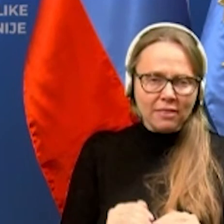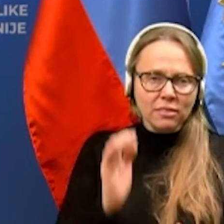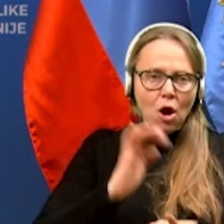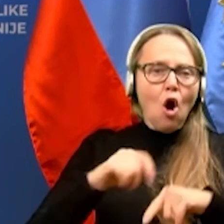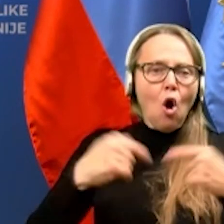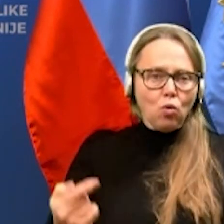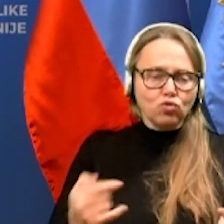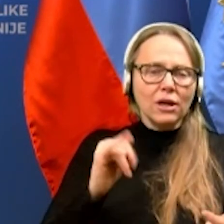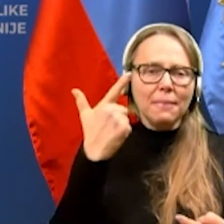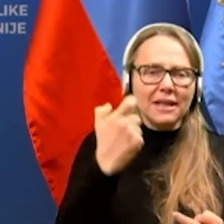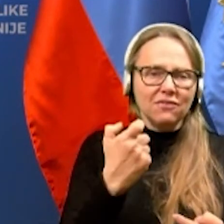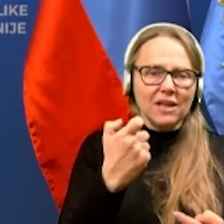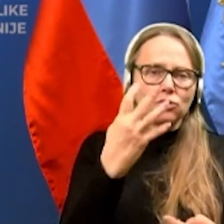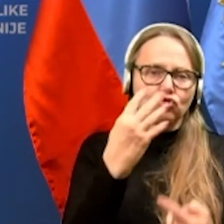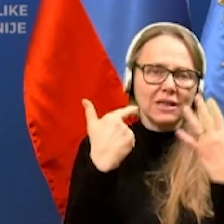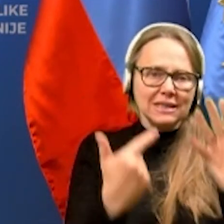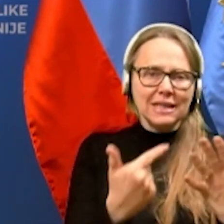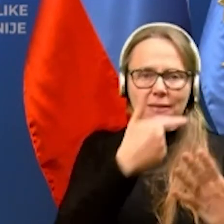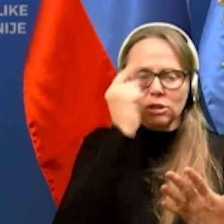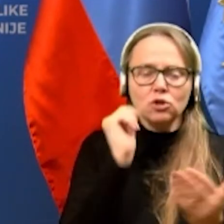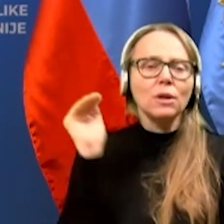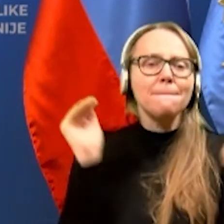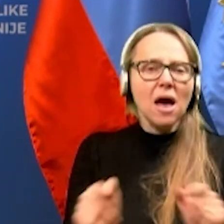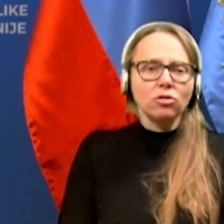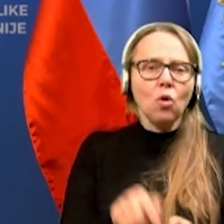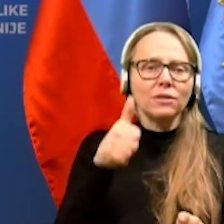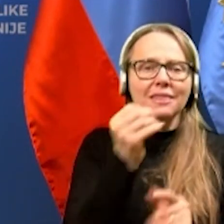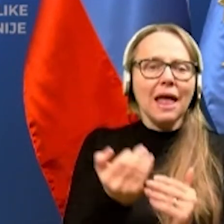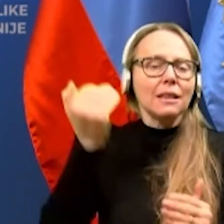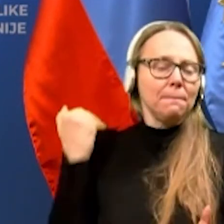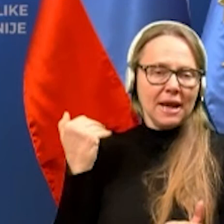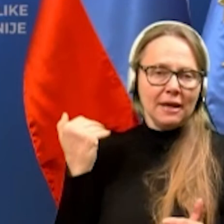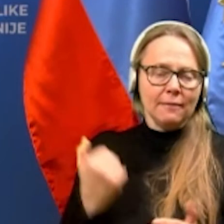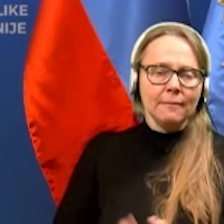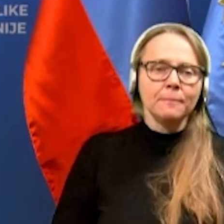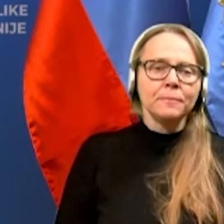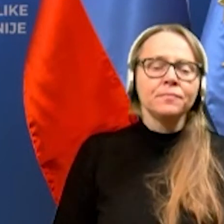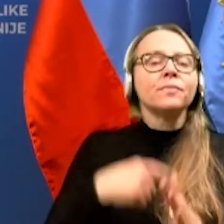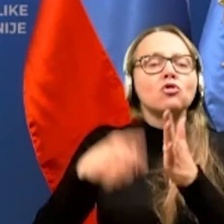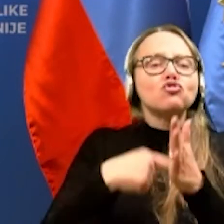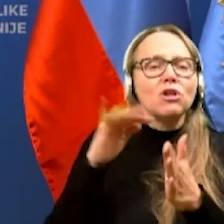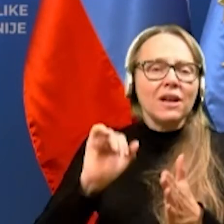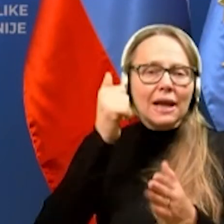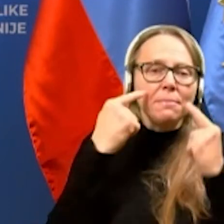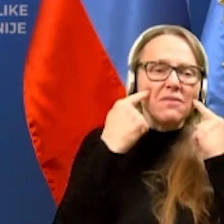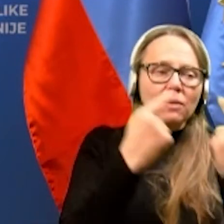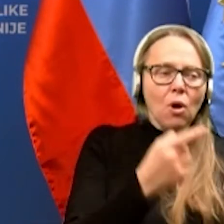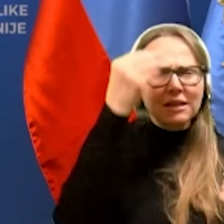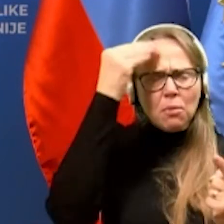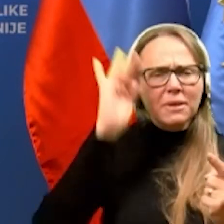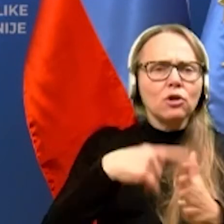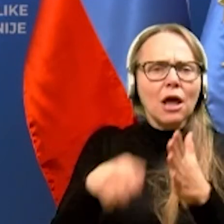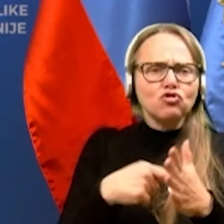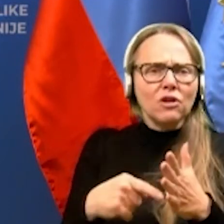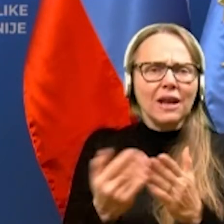okuženih pa je 274 ljudi manj kot dan pred tem. Številke na prvi pogled spominjajo na številke izpred